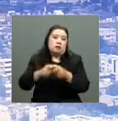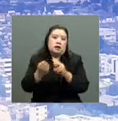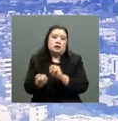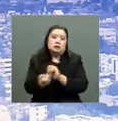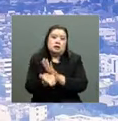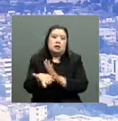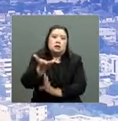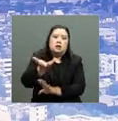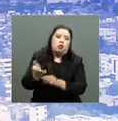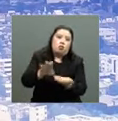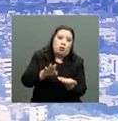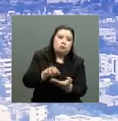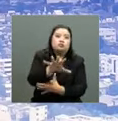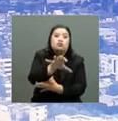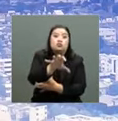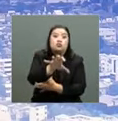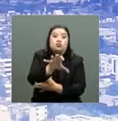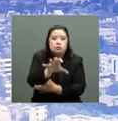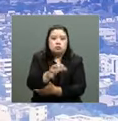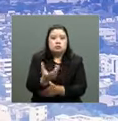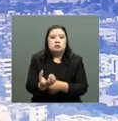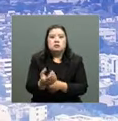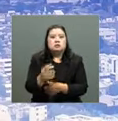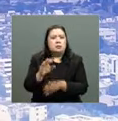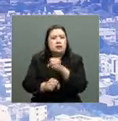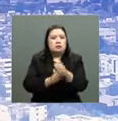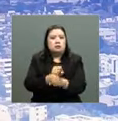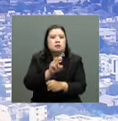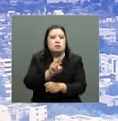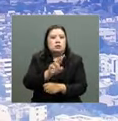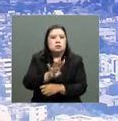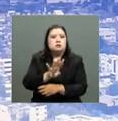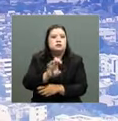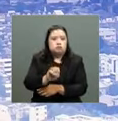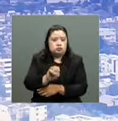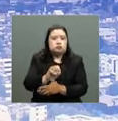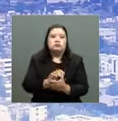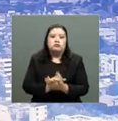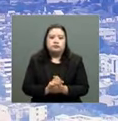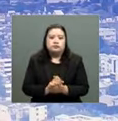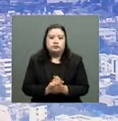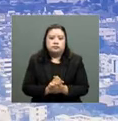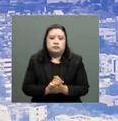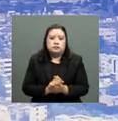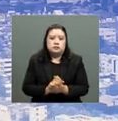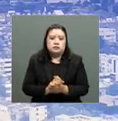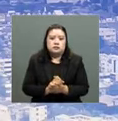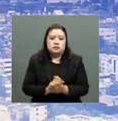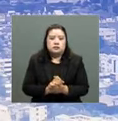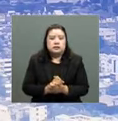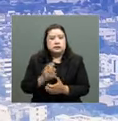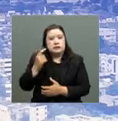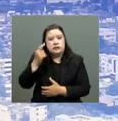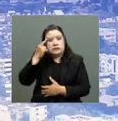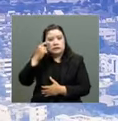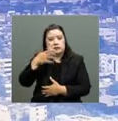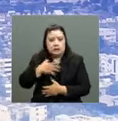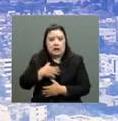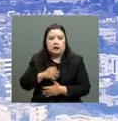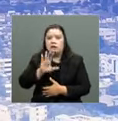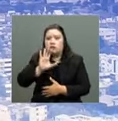หรืออาจจะหนักกว่าต้มยำกุ้งในตั้งแต่ปี40ซะด้วยซ้ำผมก็เลยว่าวันนี้น่าจะมีเรื่องที่ฝากประชา